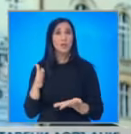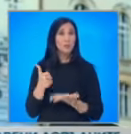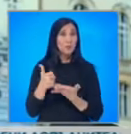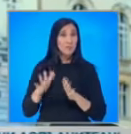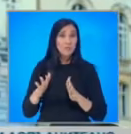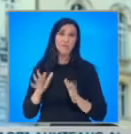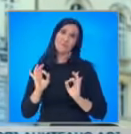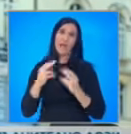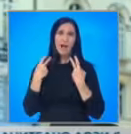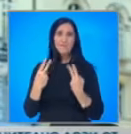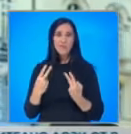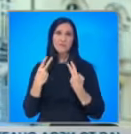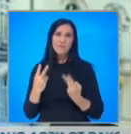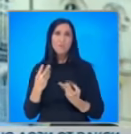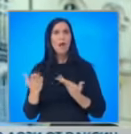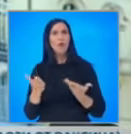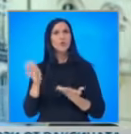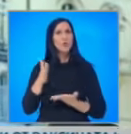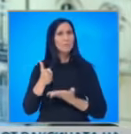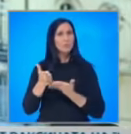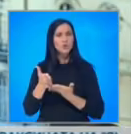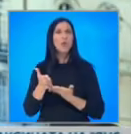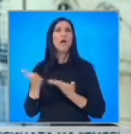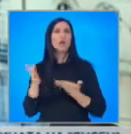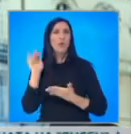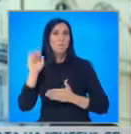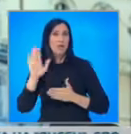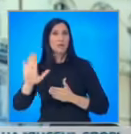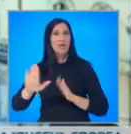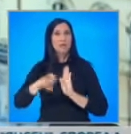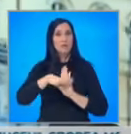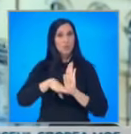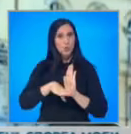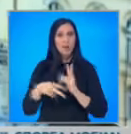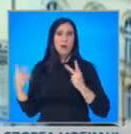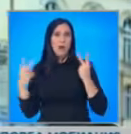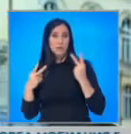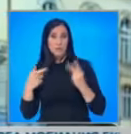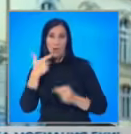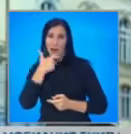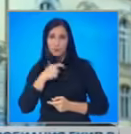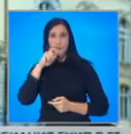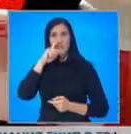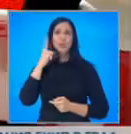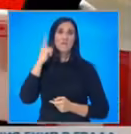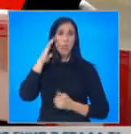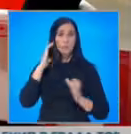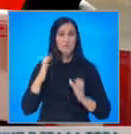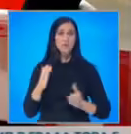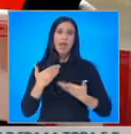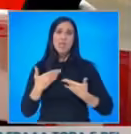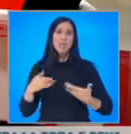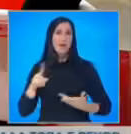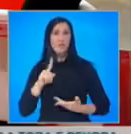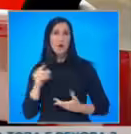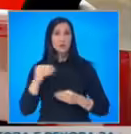нещо? Нека да видим. Нека да видим какво ще предложат, каква ще е тяхната програма. Разбира се, че личностите са важни в едно правителство. Ние не сме за